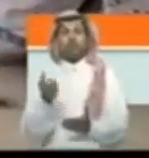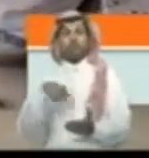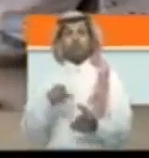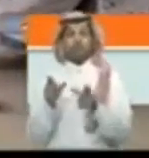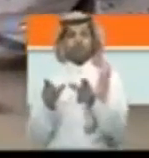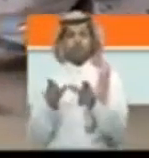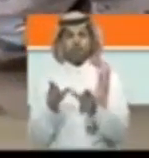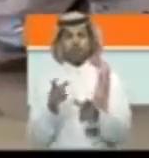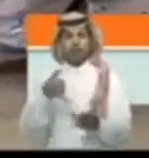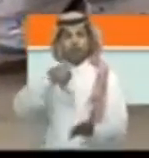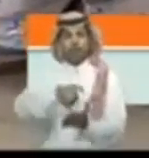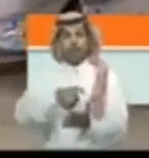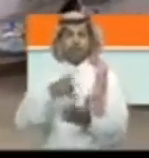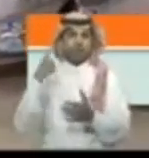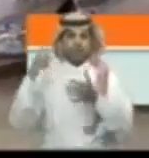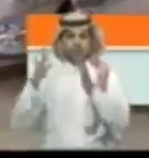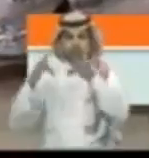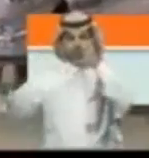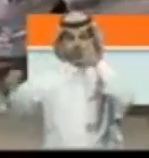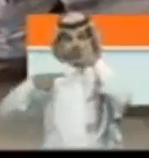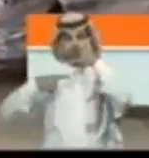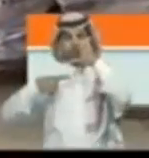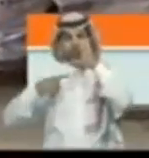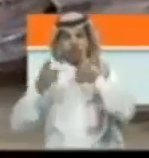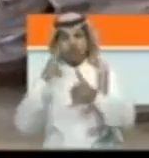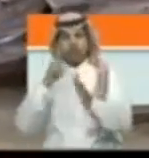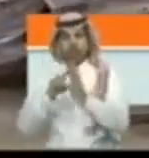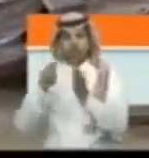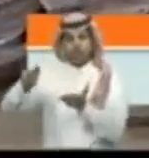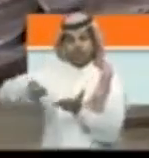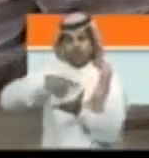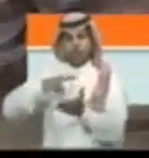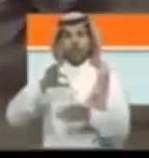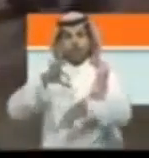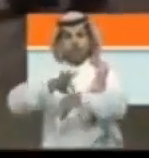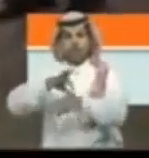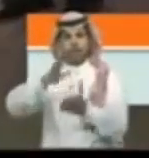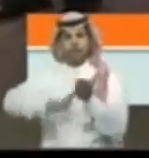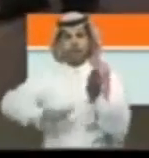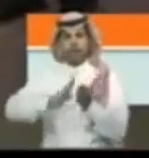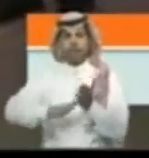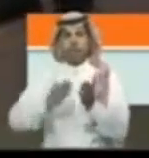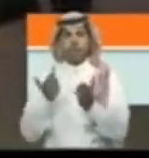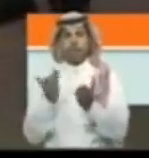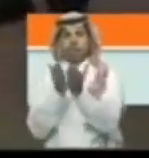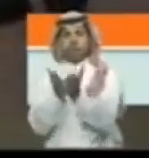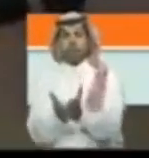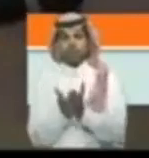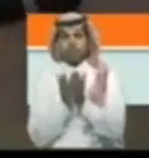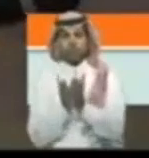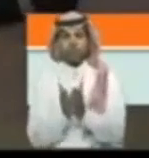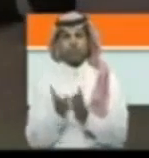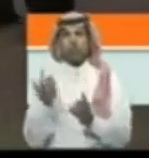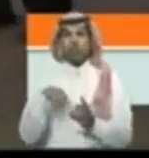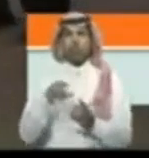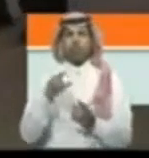تنسيق البحث والإنقاذ بجدة تلقى رسالة إلكترونية تتضمن وجود حالة مرضية لأحد الركاب من الجنسية الأمريكية